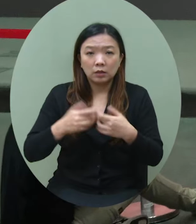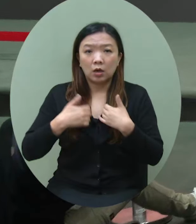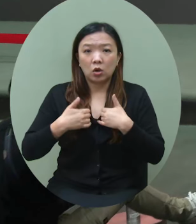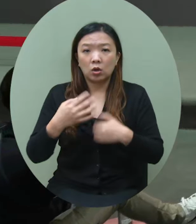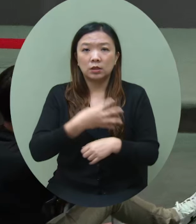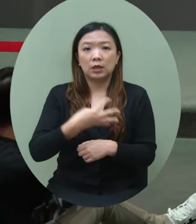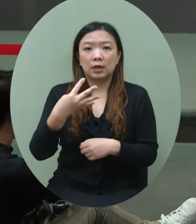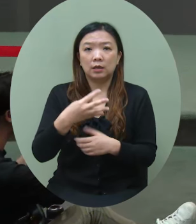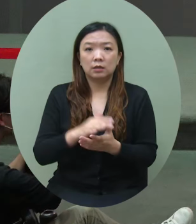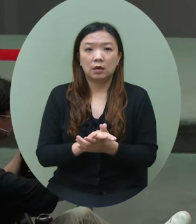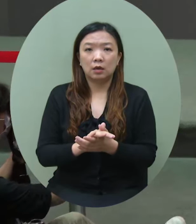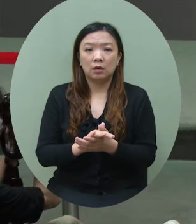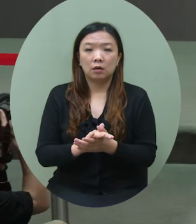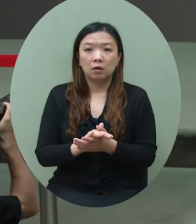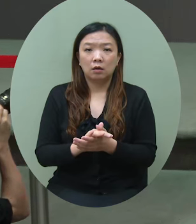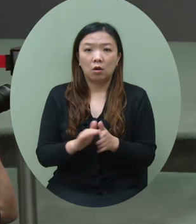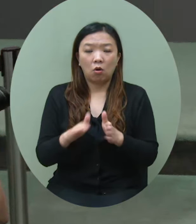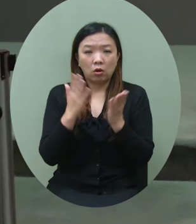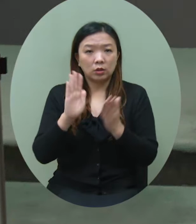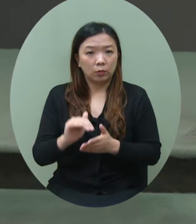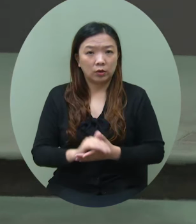可以展開呢?